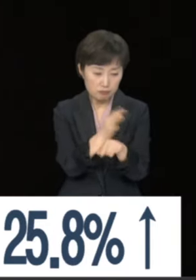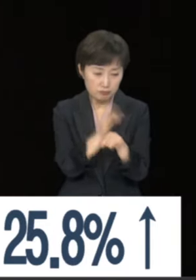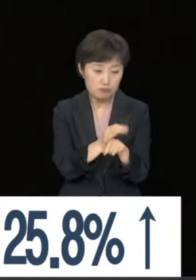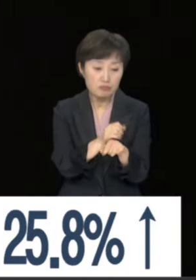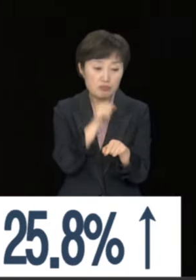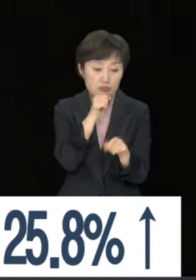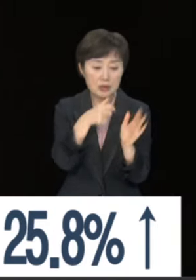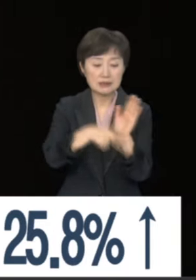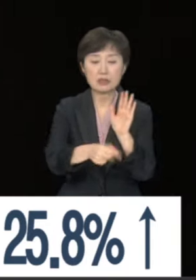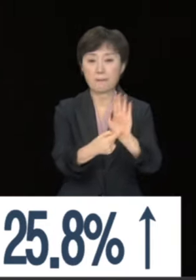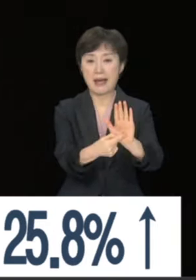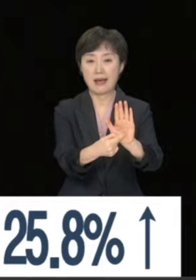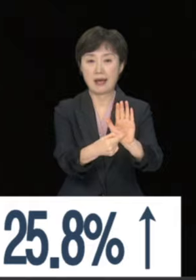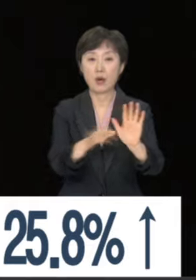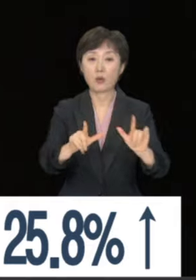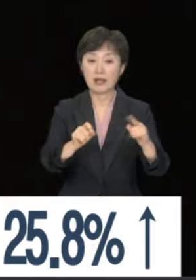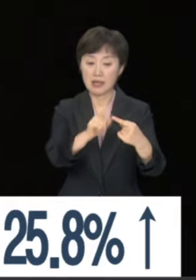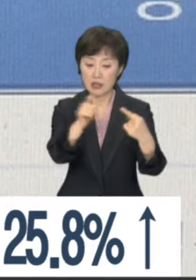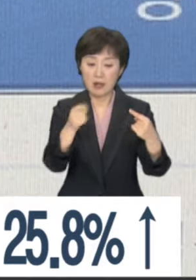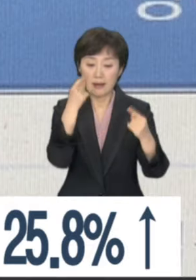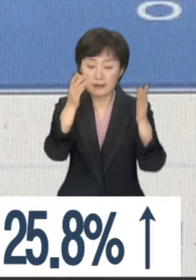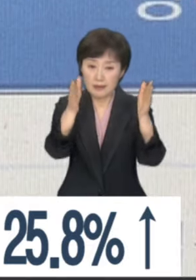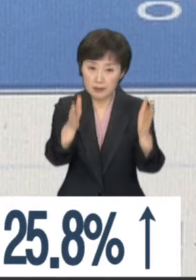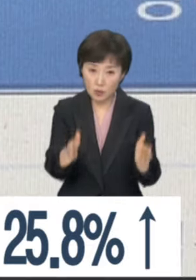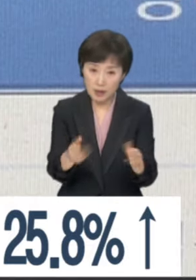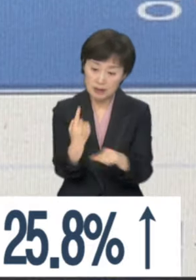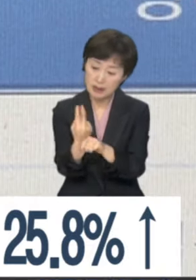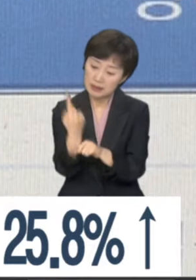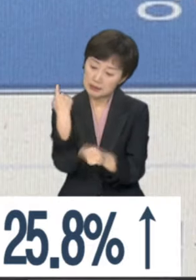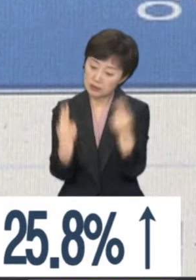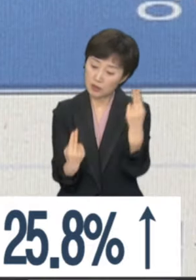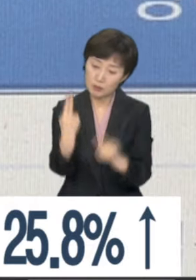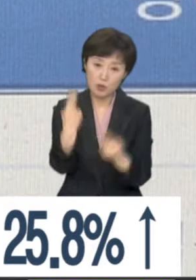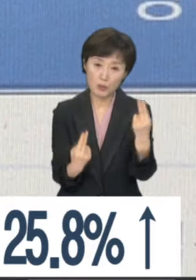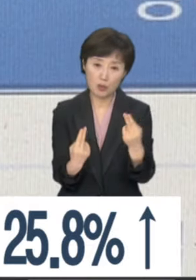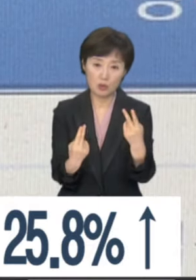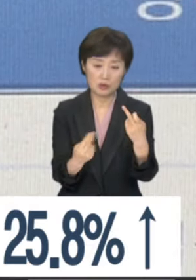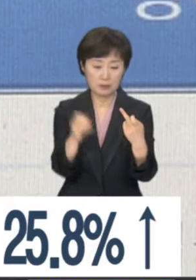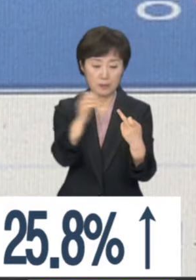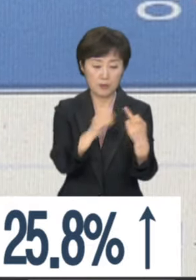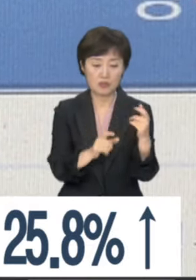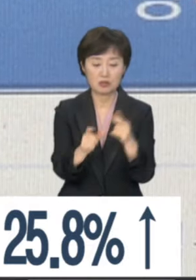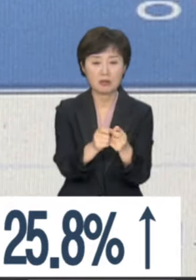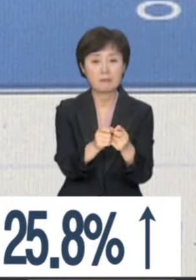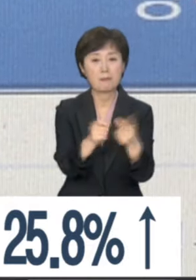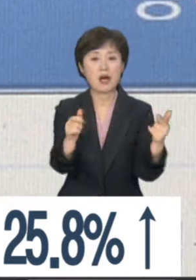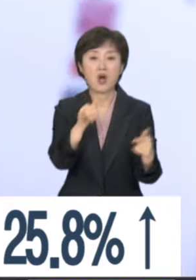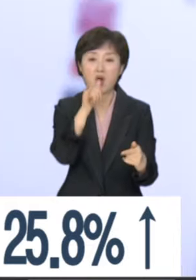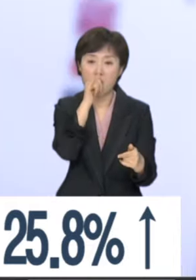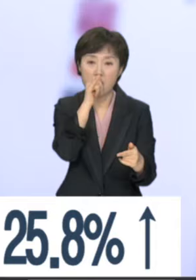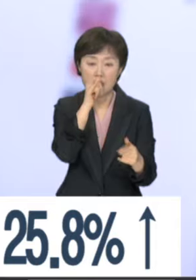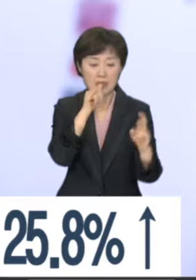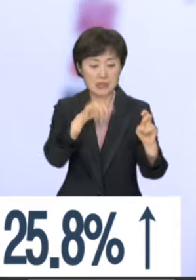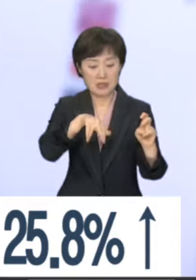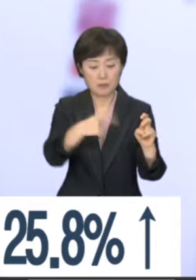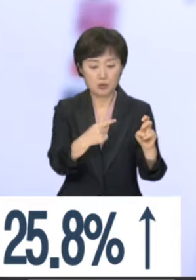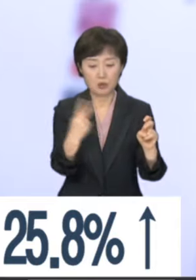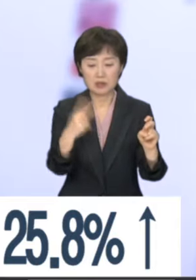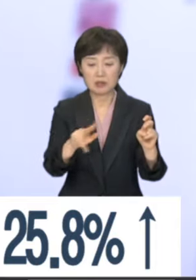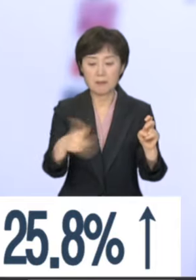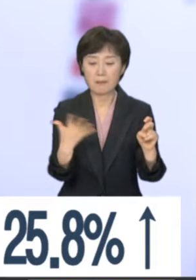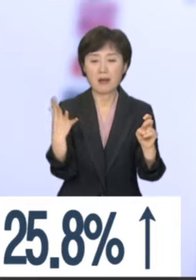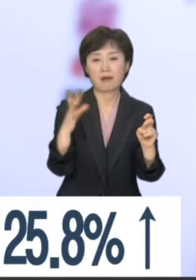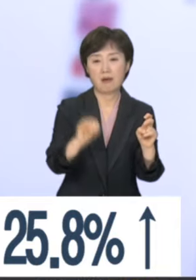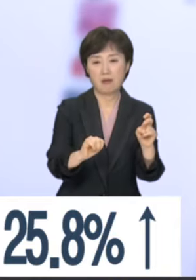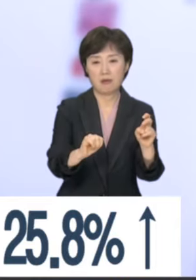따르면 올해 1월 온라인 쇼핑 거래액은 1년 전 같은 달보다 12.1% 증가한 20조 2,801억